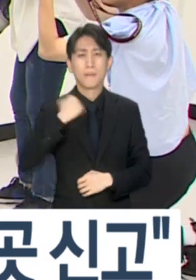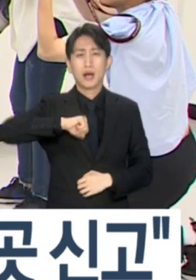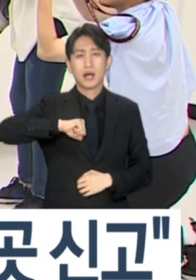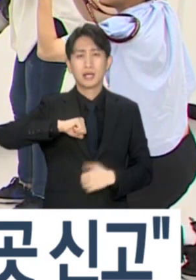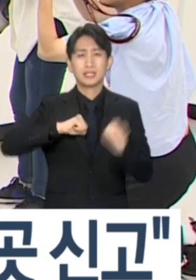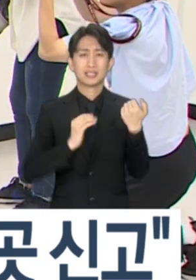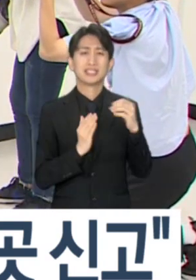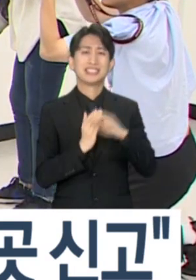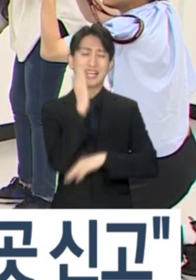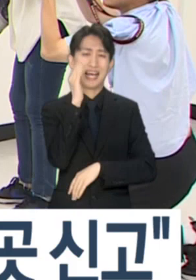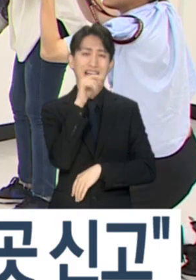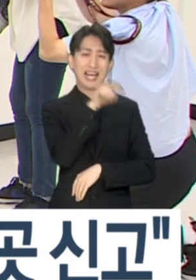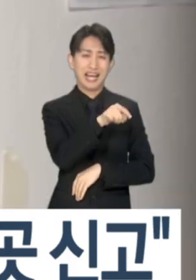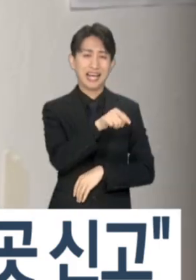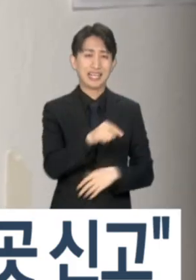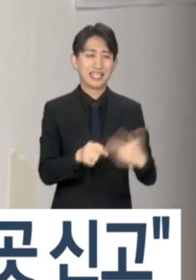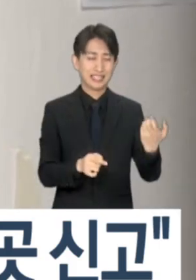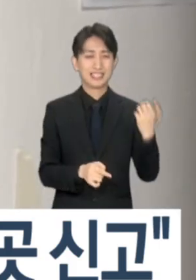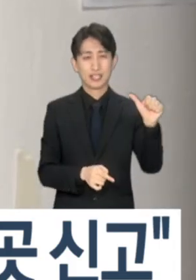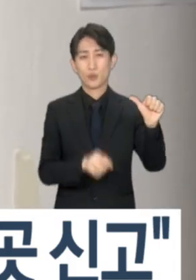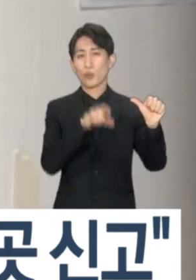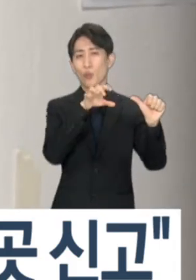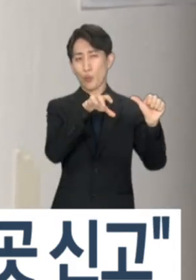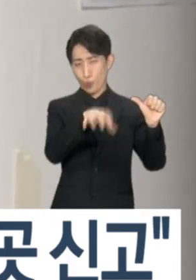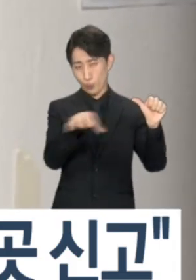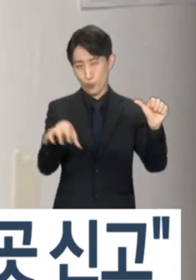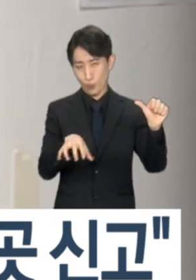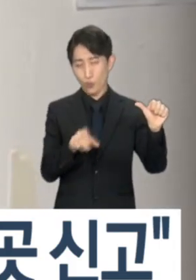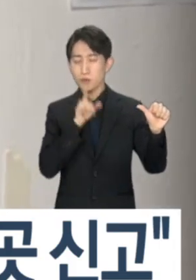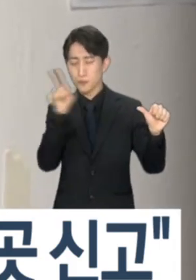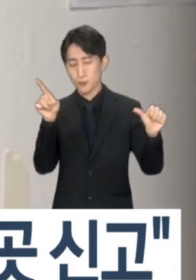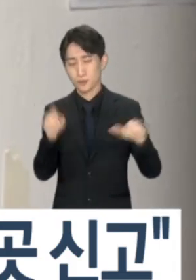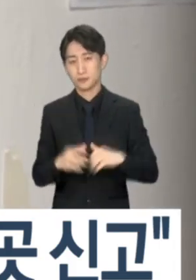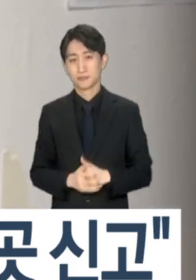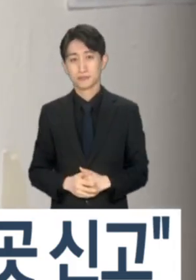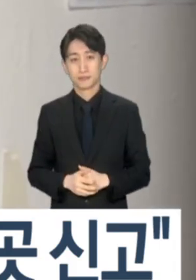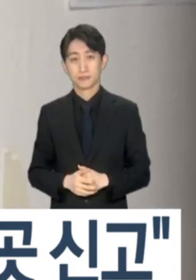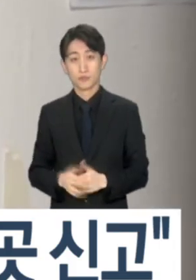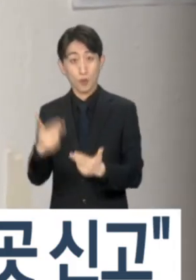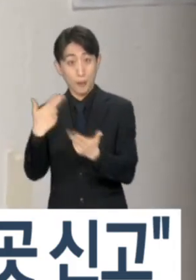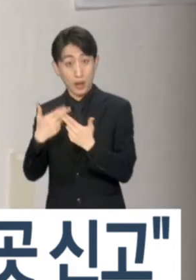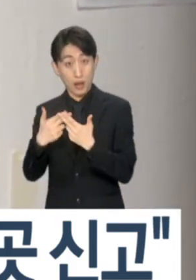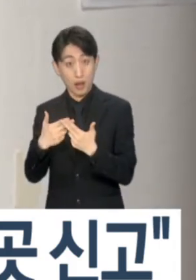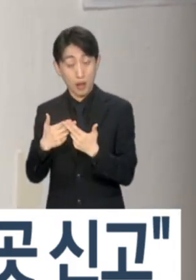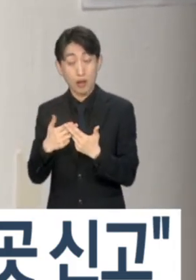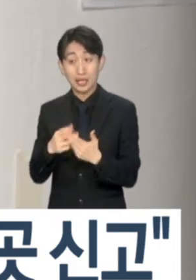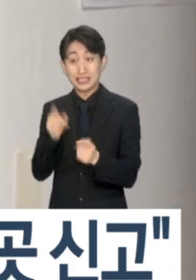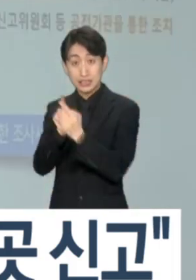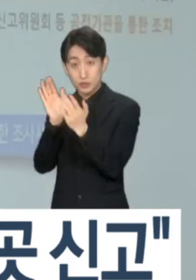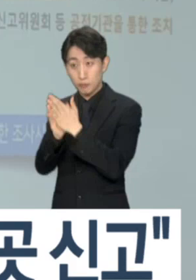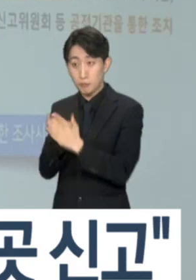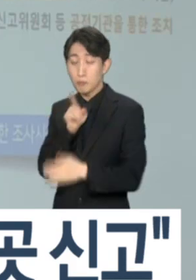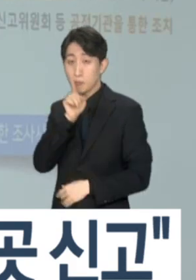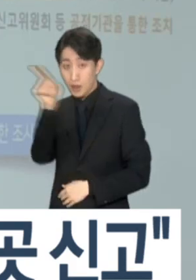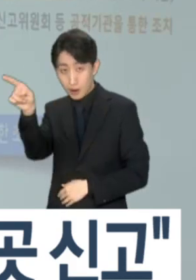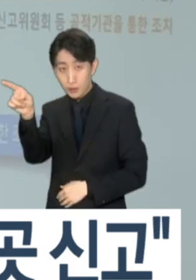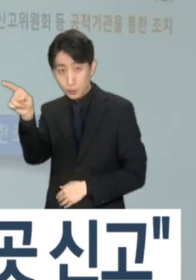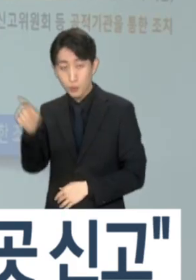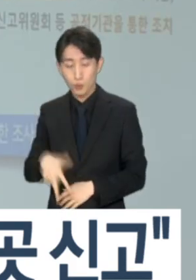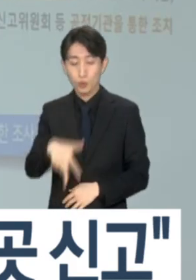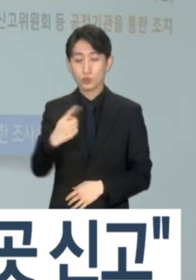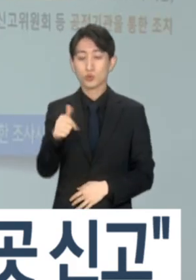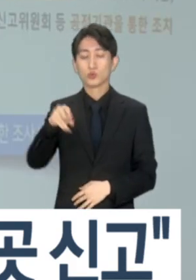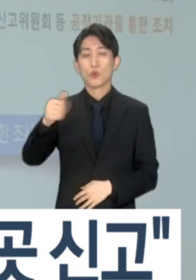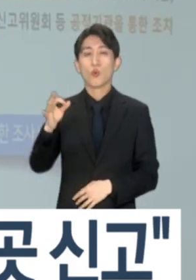전국병원 이른 아홉곳이 신고 대상입니다 협회는 오는 26일 권위기를 방문해 직접 신고하고 조기홍